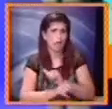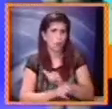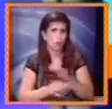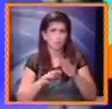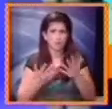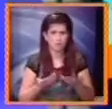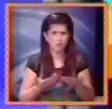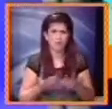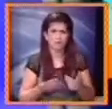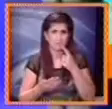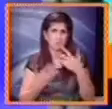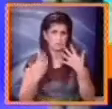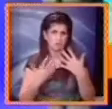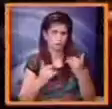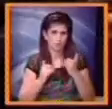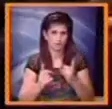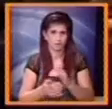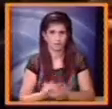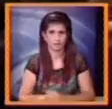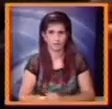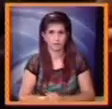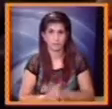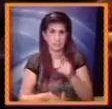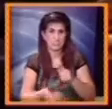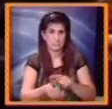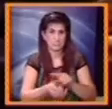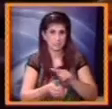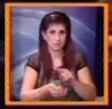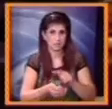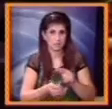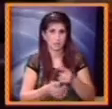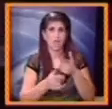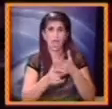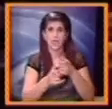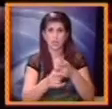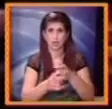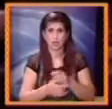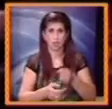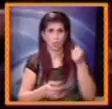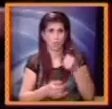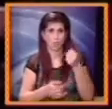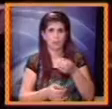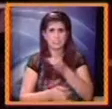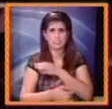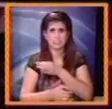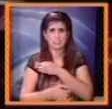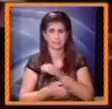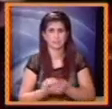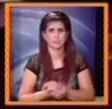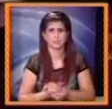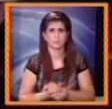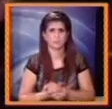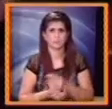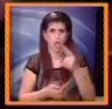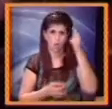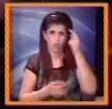בטעות. אביב עזוז עם הסיפור. זה סימן של הנשק. ככה דוקר אותי בראש